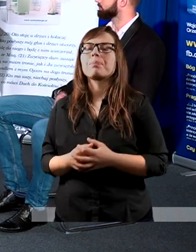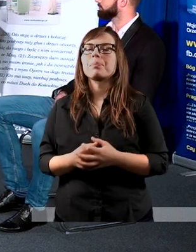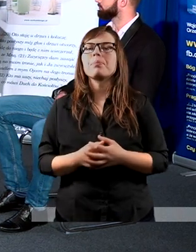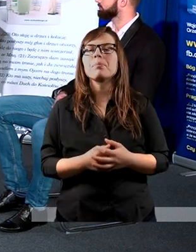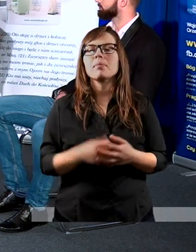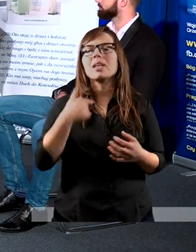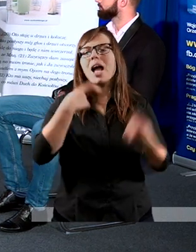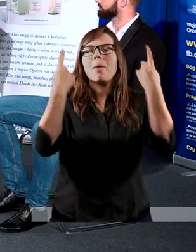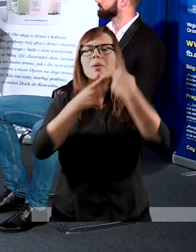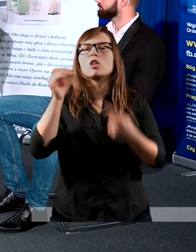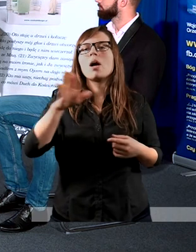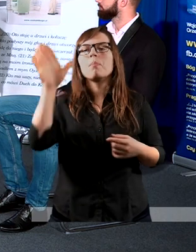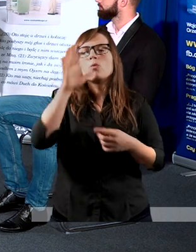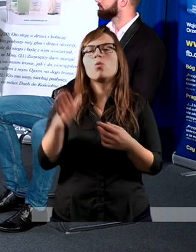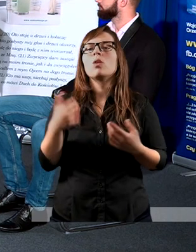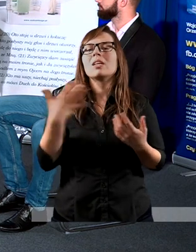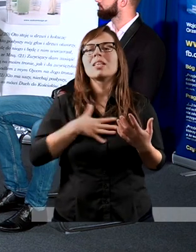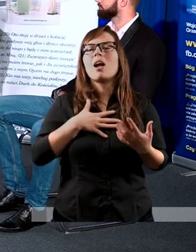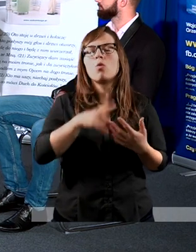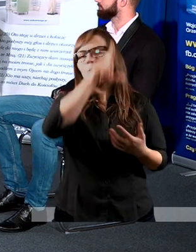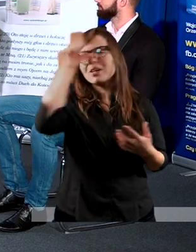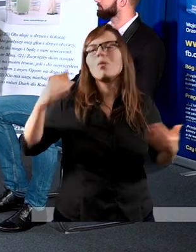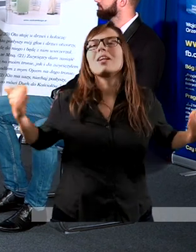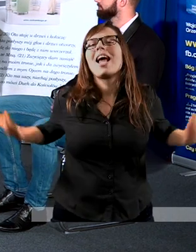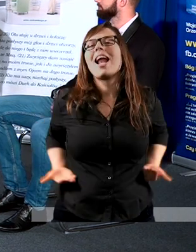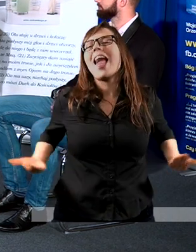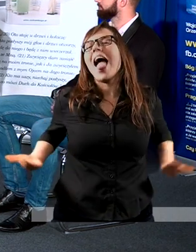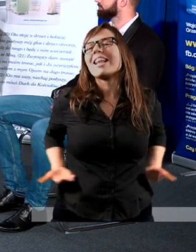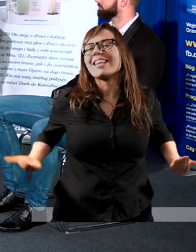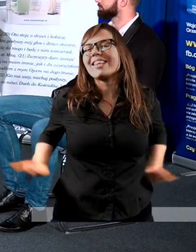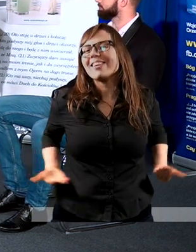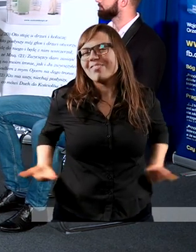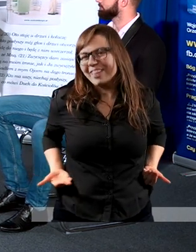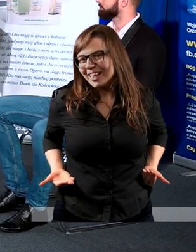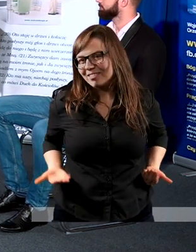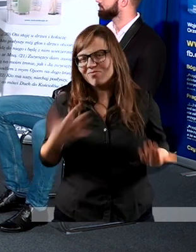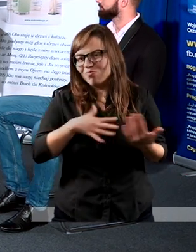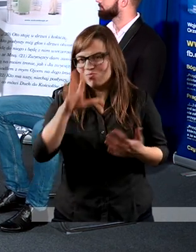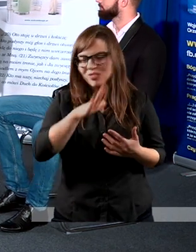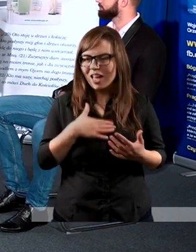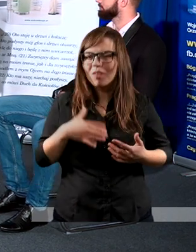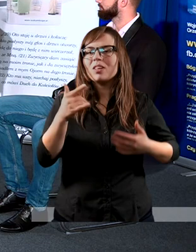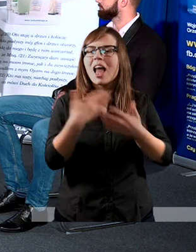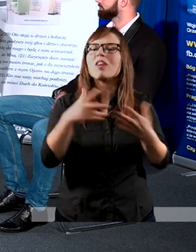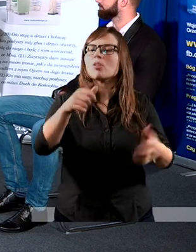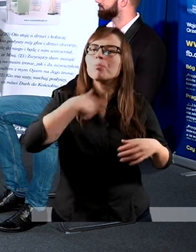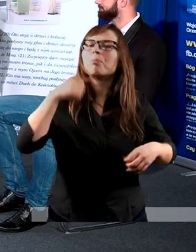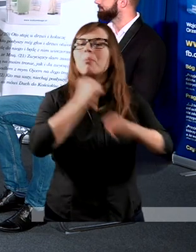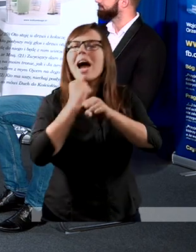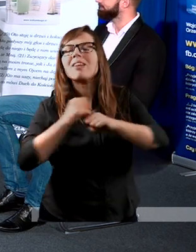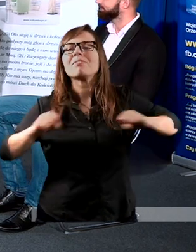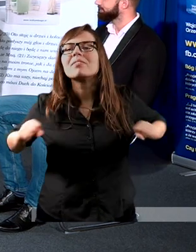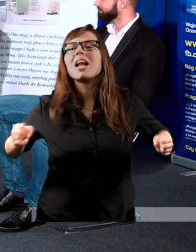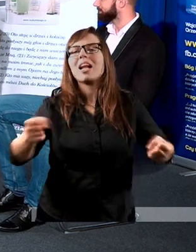pewnym sensie. Ja myślę, że Bóg nie lubi ludzi leniwych, bo Bóg jest Bogiem Kto nie pracuje, niech nie je.